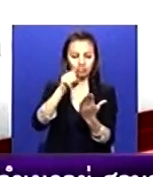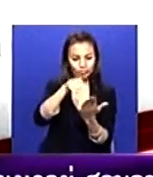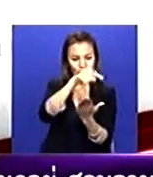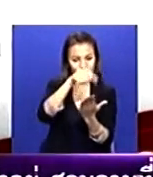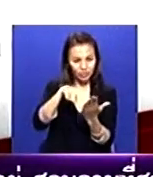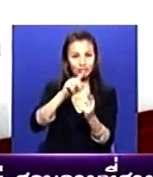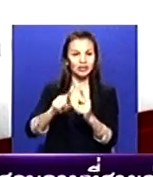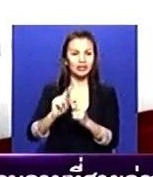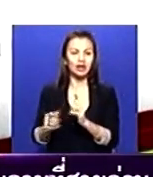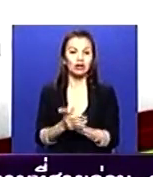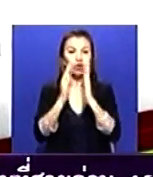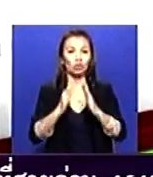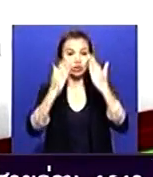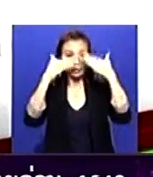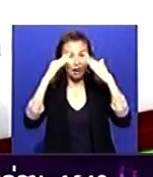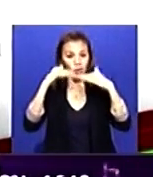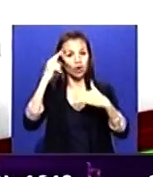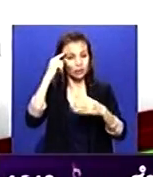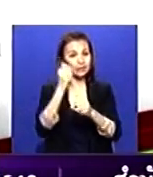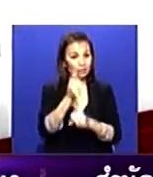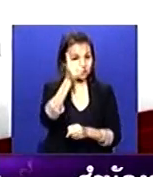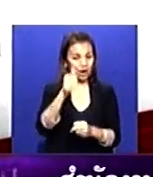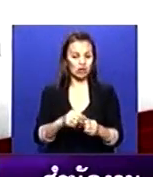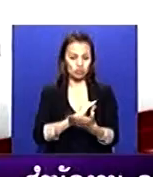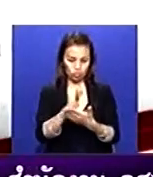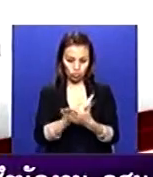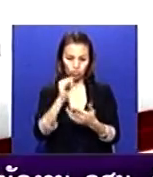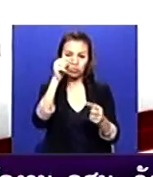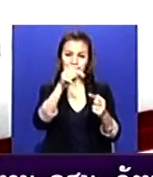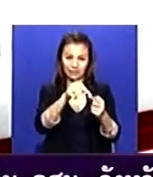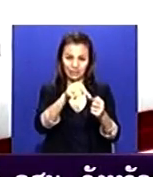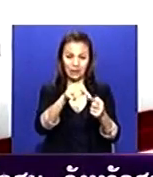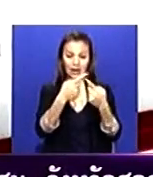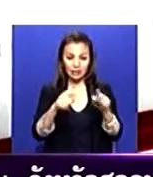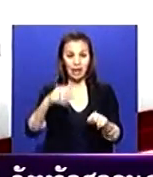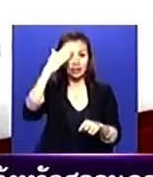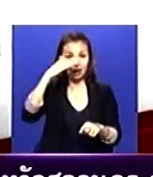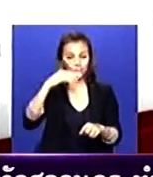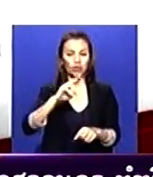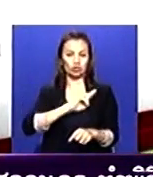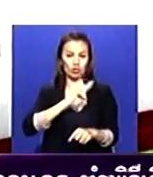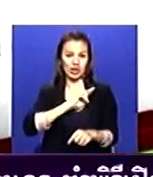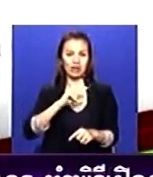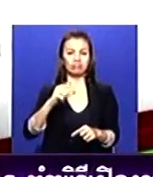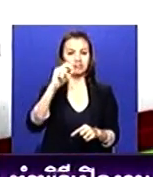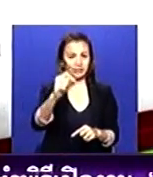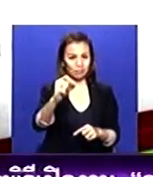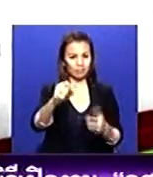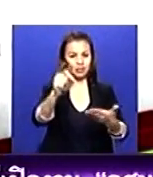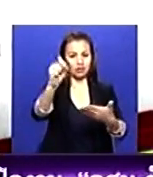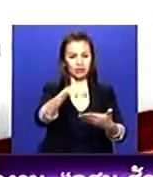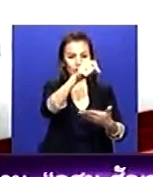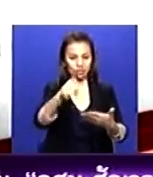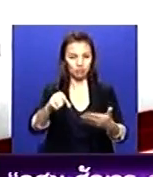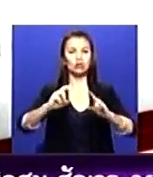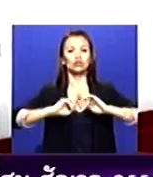เพื่อให้ผู้พิการทางสายตาสามารถลงคะแนนได้อย่างถูกต้องแต่ผู้พิการทางสายตานะคะก็จะต้องลงคะแนนด้วยตัวเองค่ะส